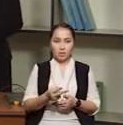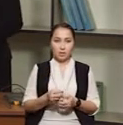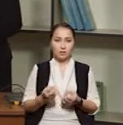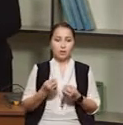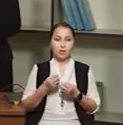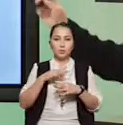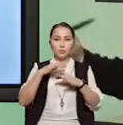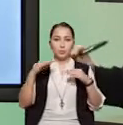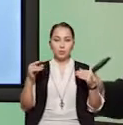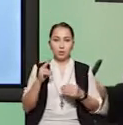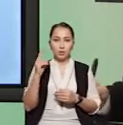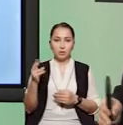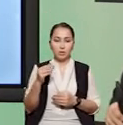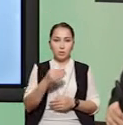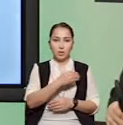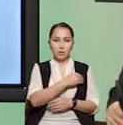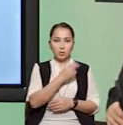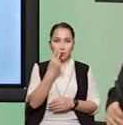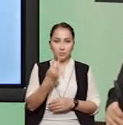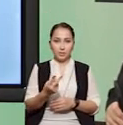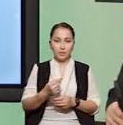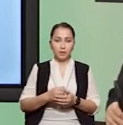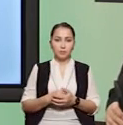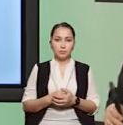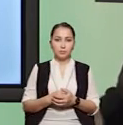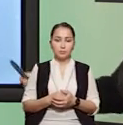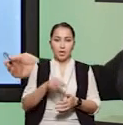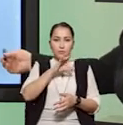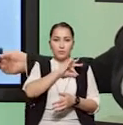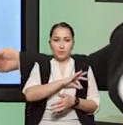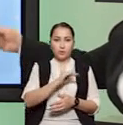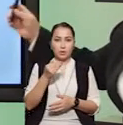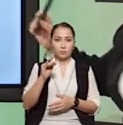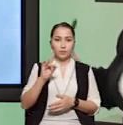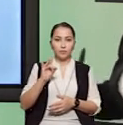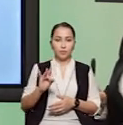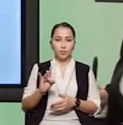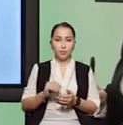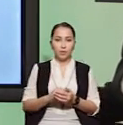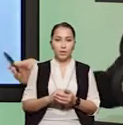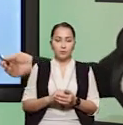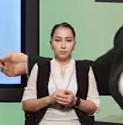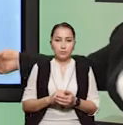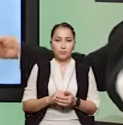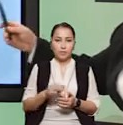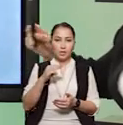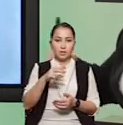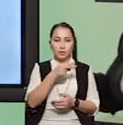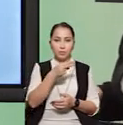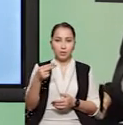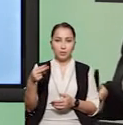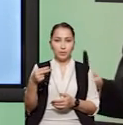bir nechta Selsiy shkalasida ifodalangan temperaturalar ko'rsatilgan. Foydalanadigan formulamiz